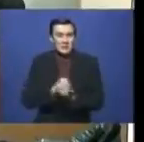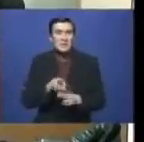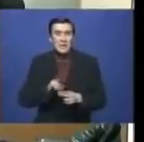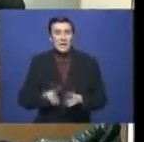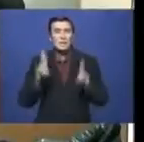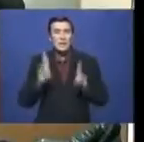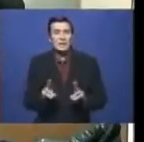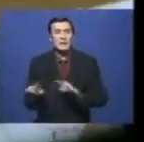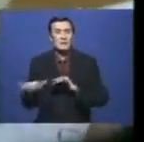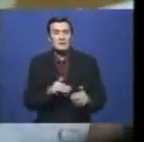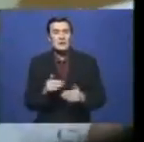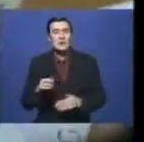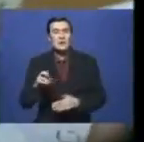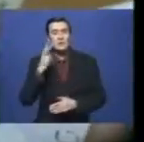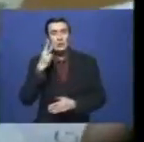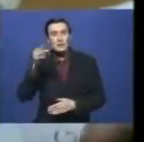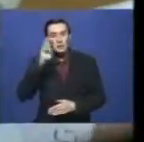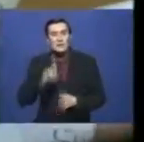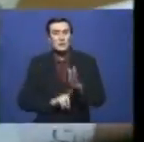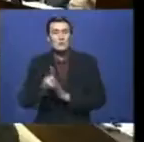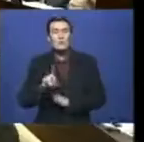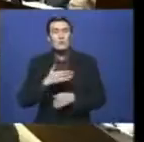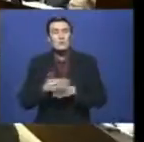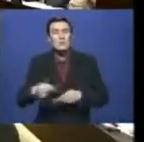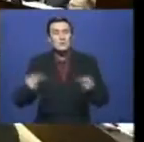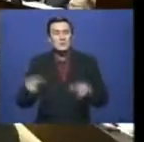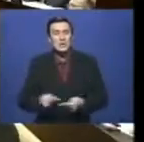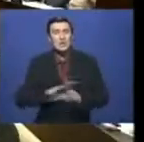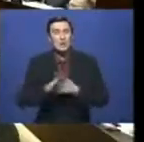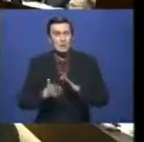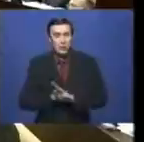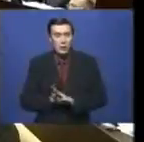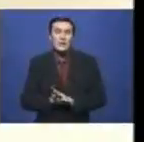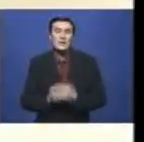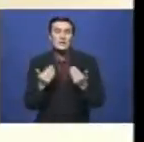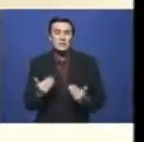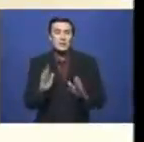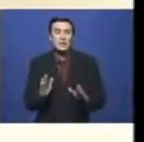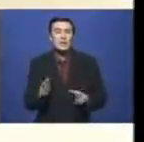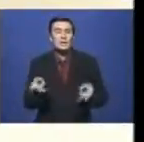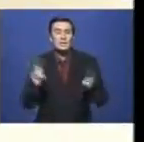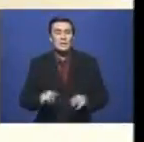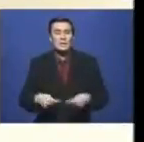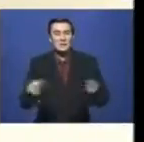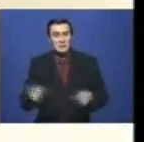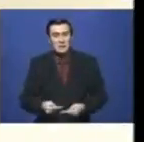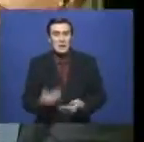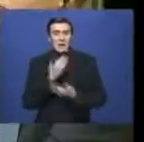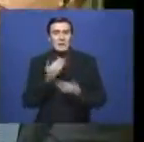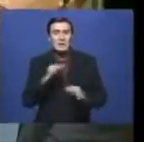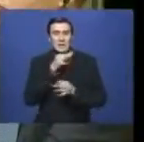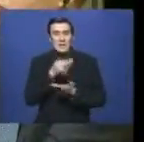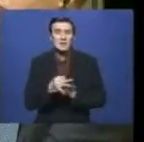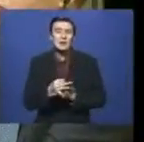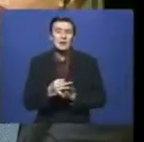уже действует на территории двух стран. Соглашение вступило в силу после подписания договора. Дело теперь за ратификацией. Как отметил в ходе